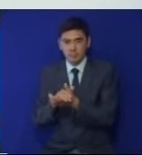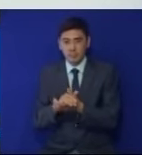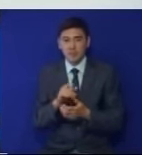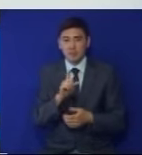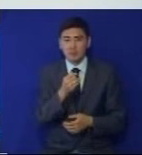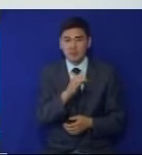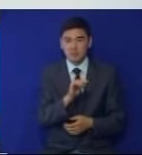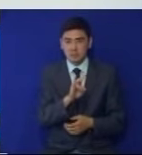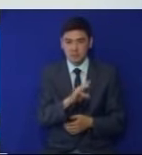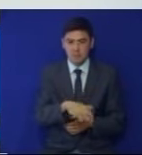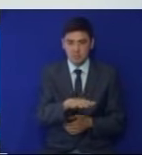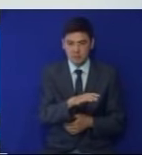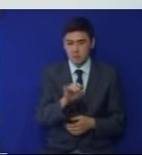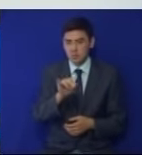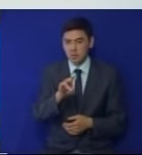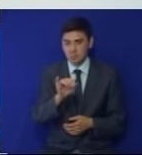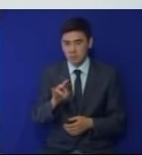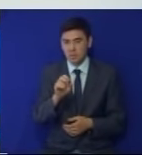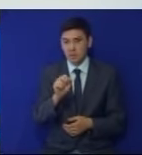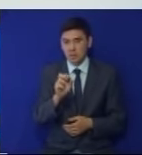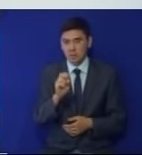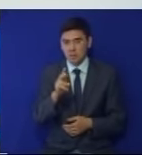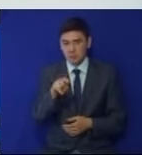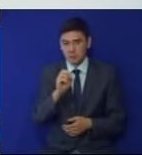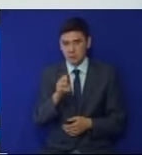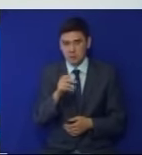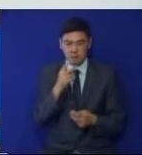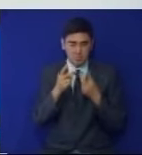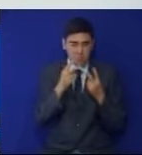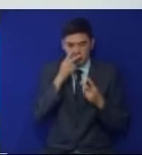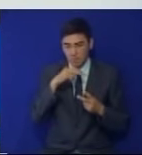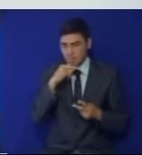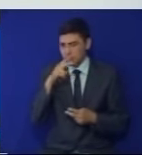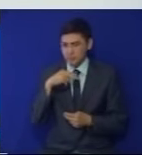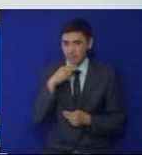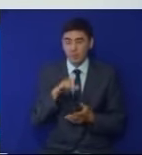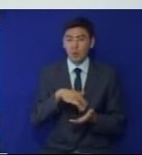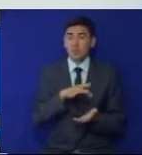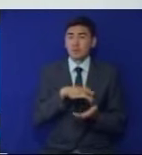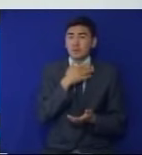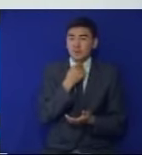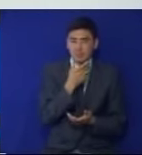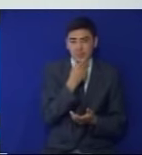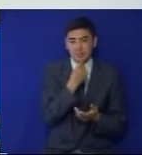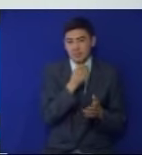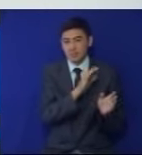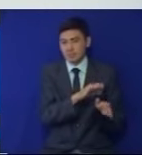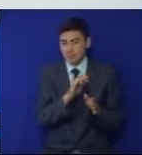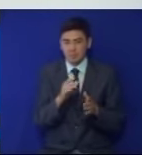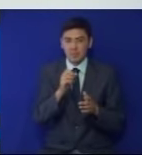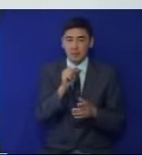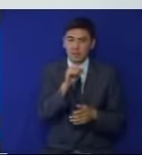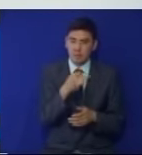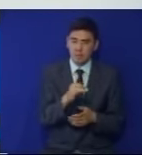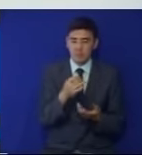патша қорғанын, Ұлан ауданындағы Абылай кит бекінісін тамашалады. Жас өлкетанушылар таяуда Семей қаласының көрікті жерлері мен Абай